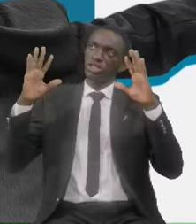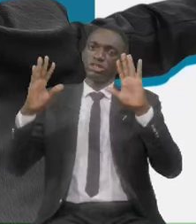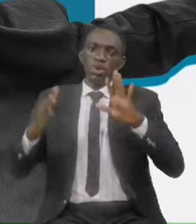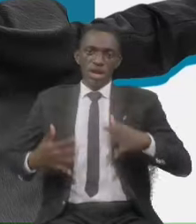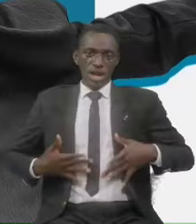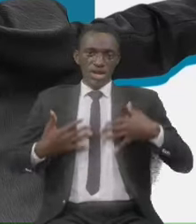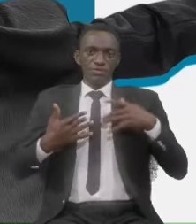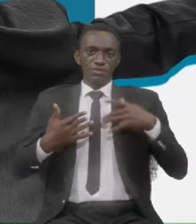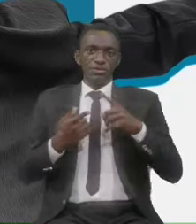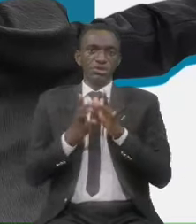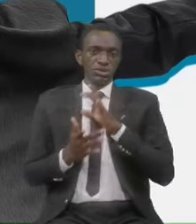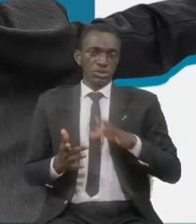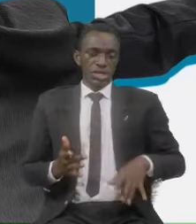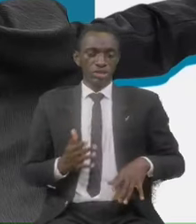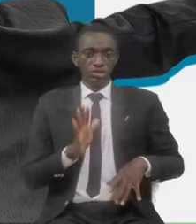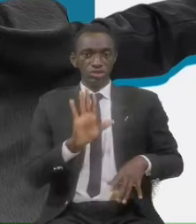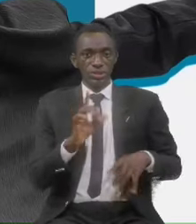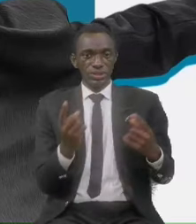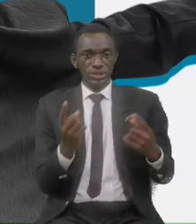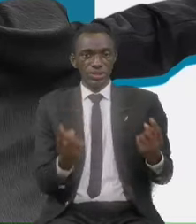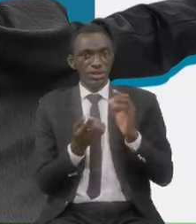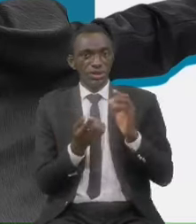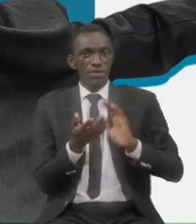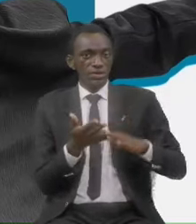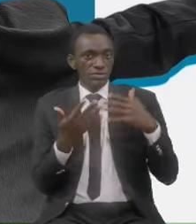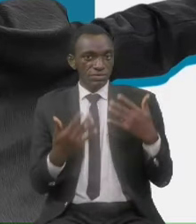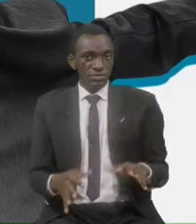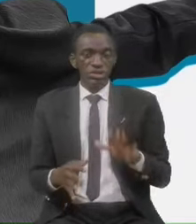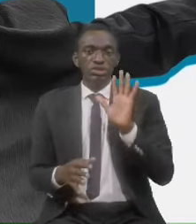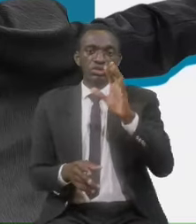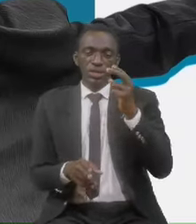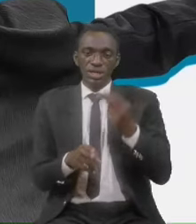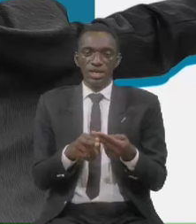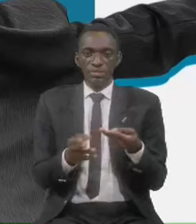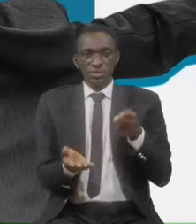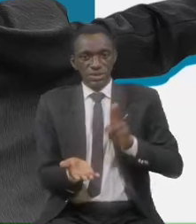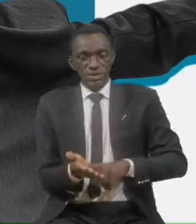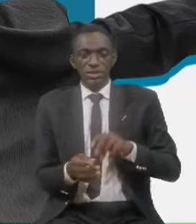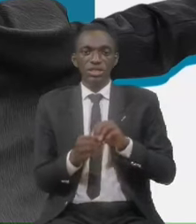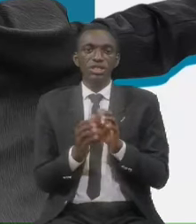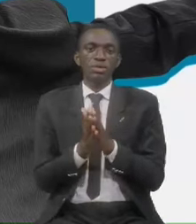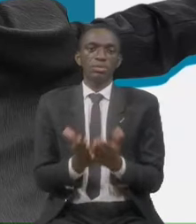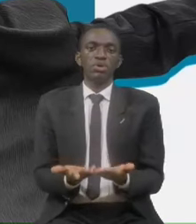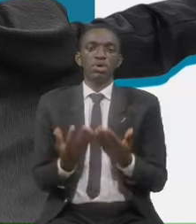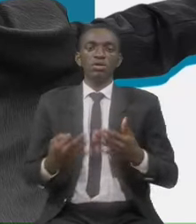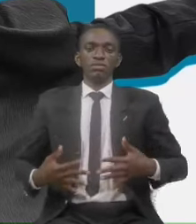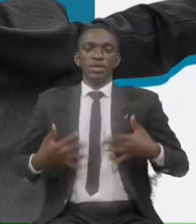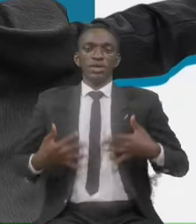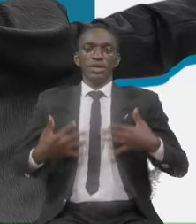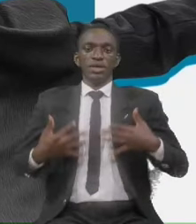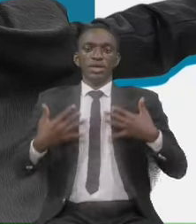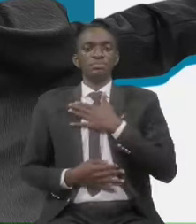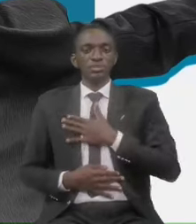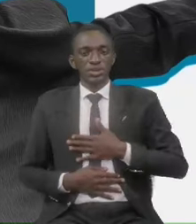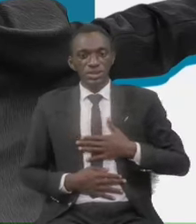Vous avez donné votre vie à Jésus, vous avez vos péchés pardonnés, votre nom écrit dans le livre de vie.